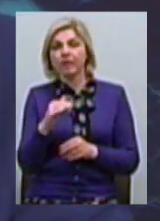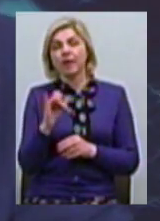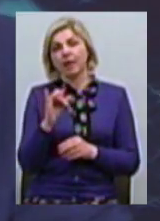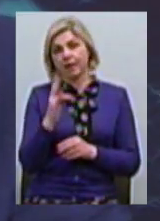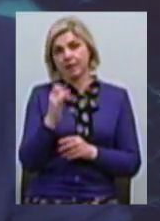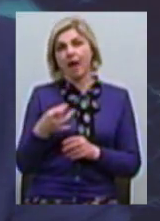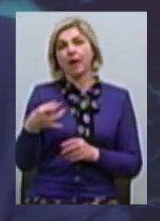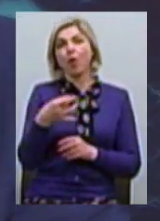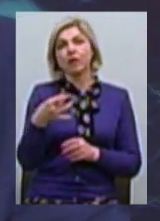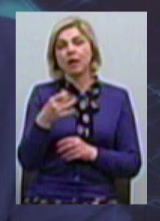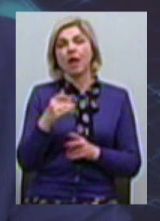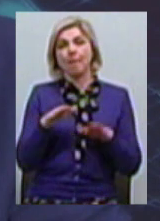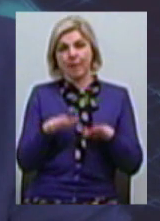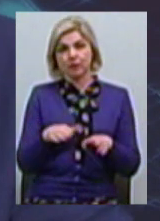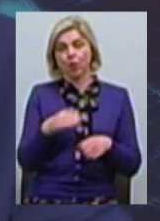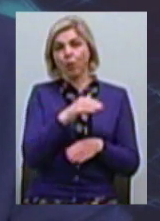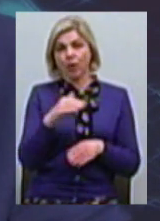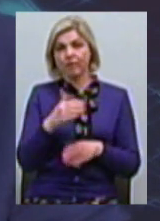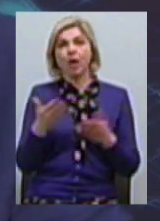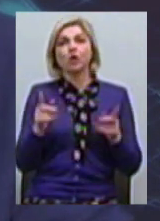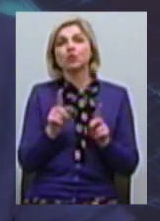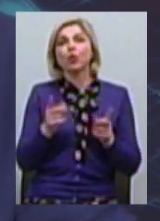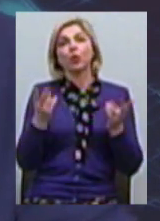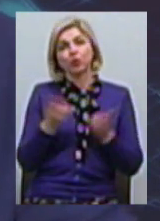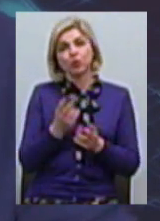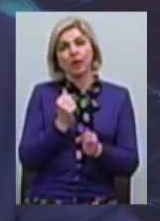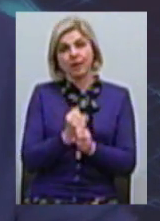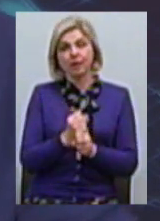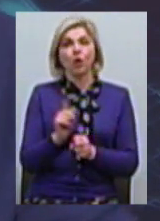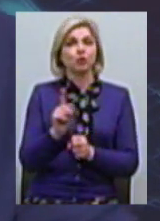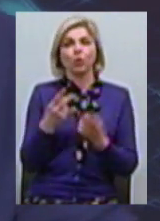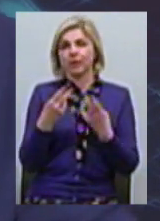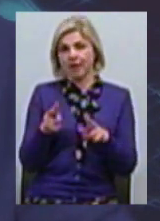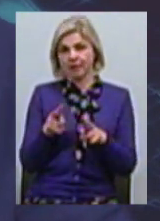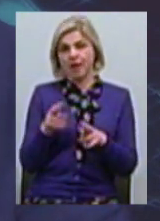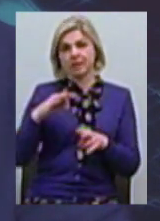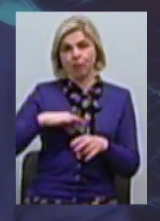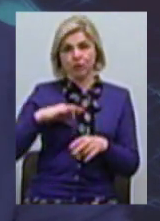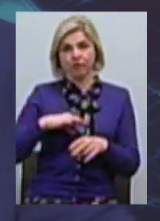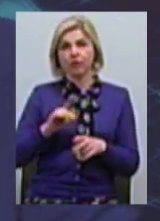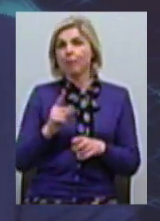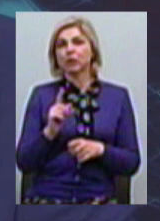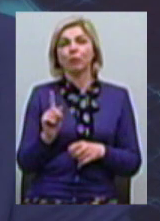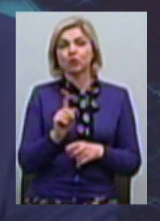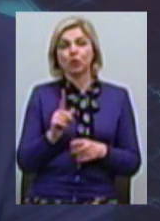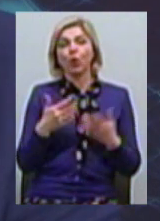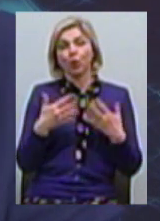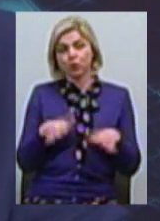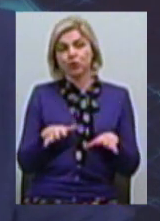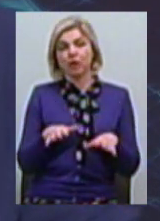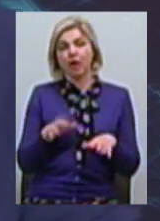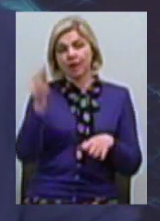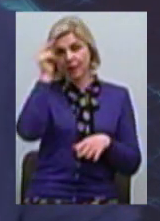на региональном и местном уровне, какие вещи стоит делать, какие вещи, допустим, не стоит внедрять, потому что мы уже, так